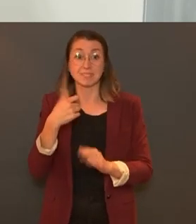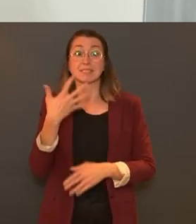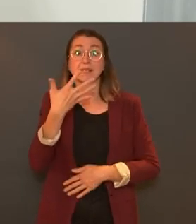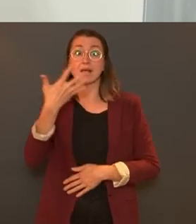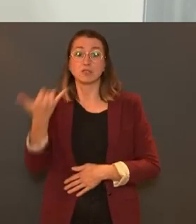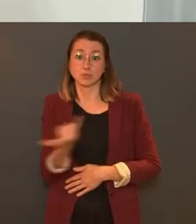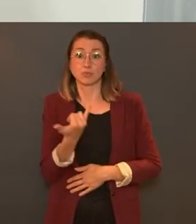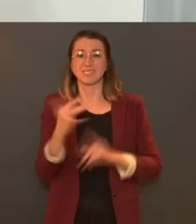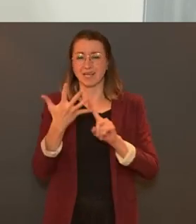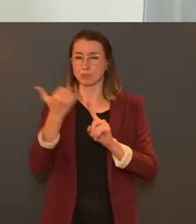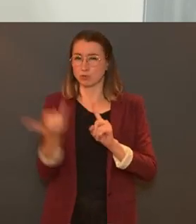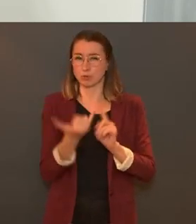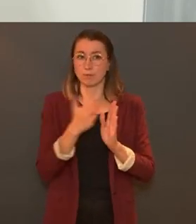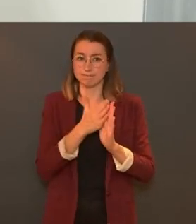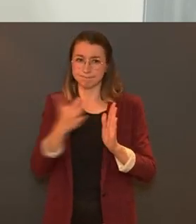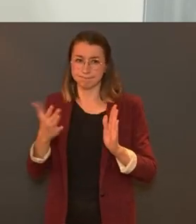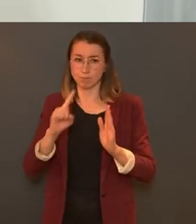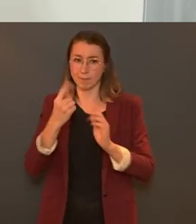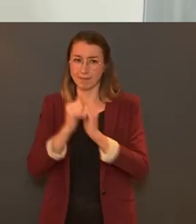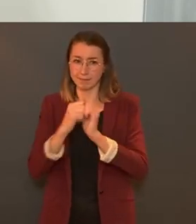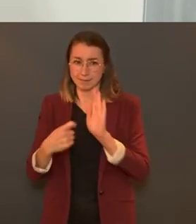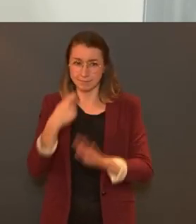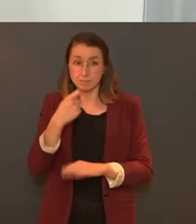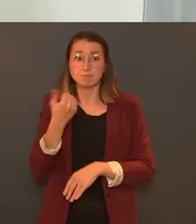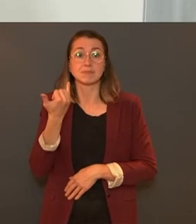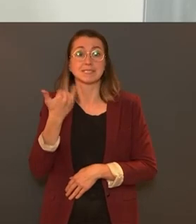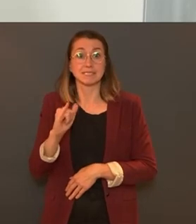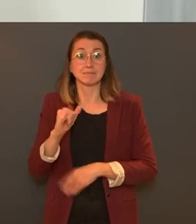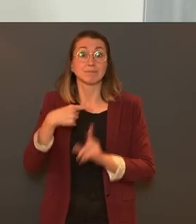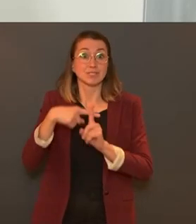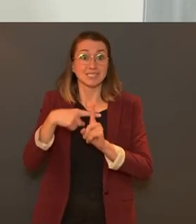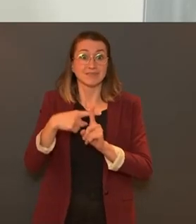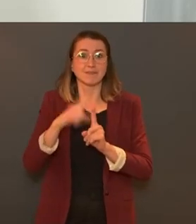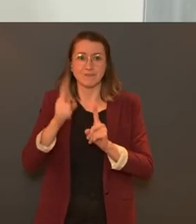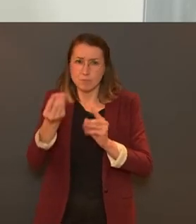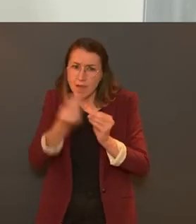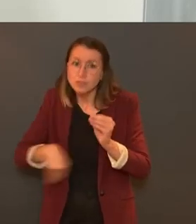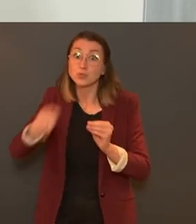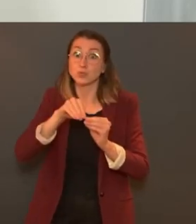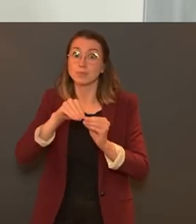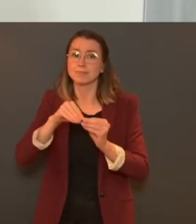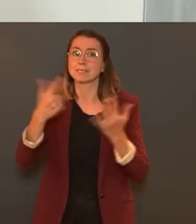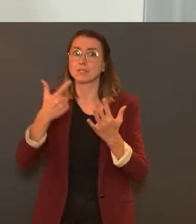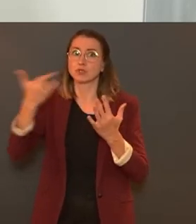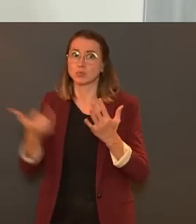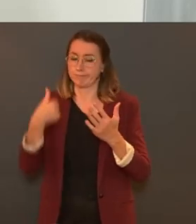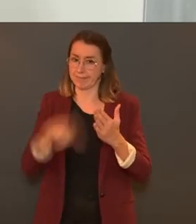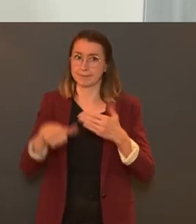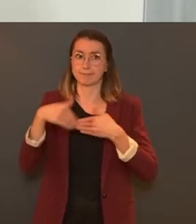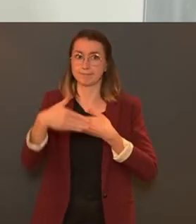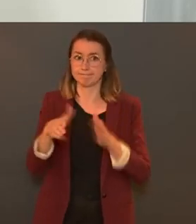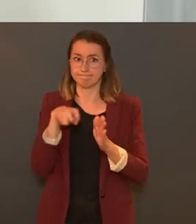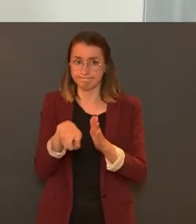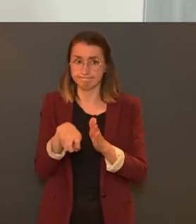reconduite pour 7 jours. Et si ce test est négatif, vous ne devez plus être en quarantaine après le 7e jour.